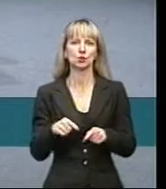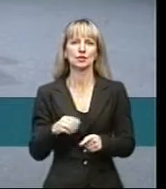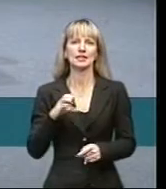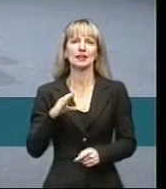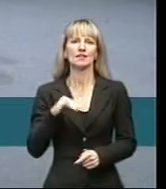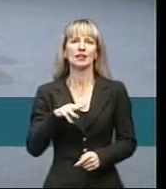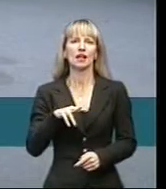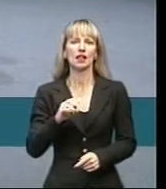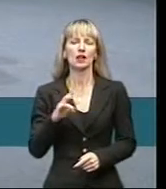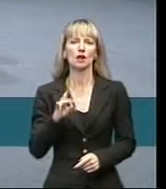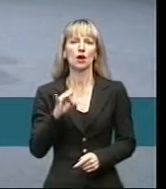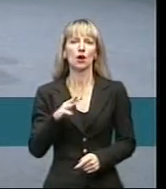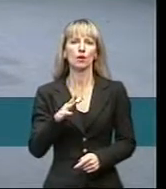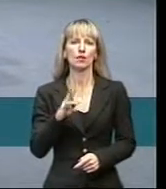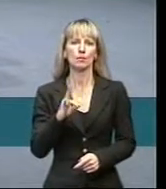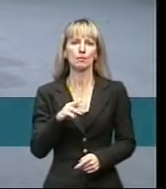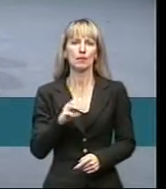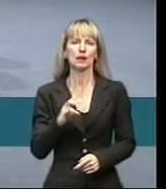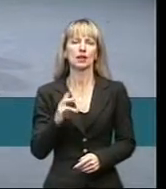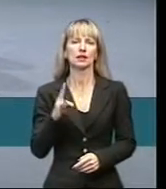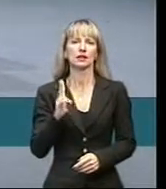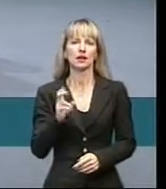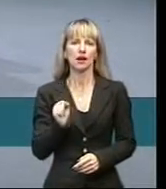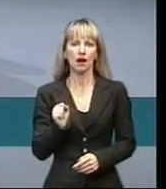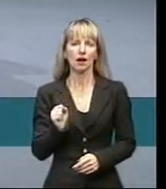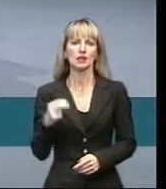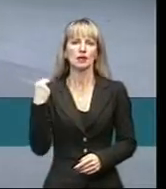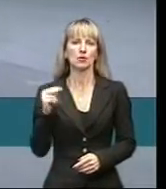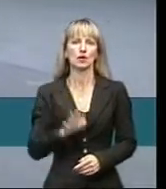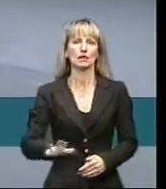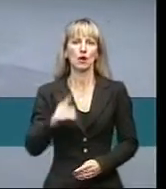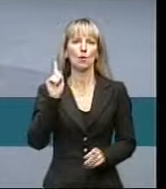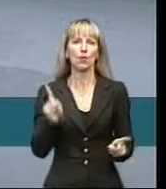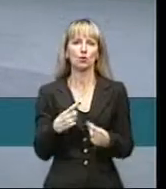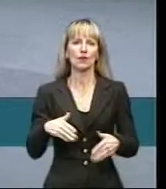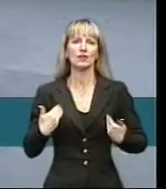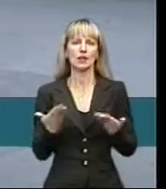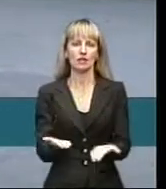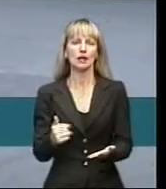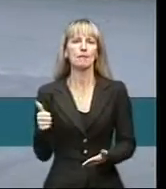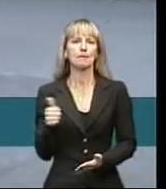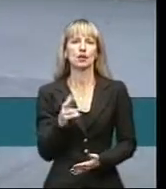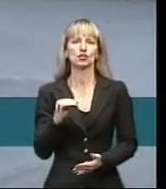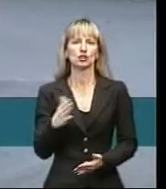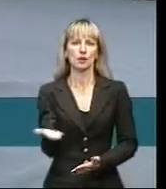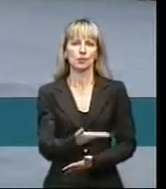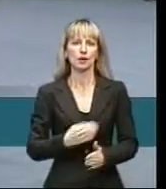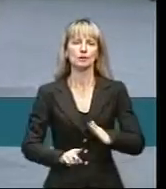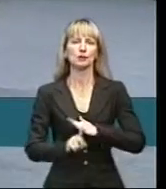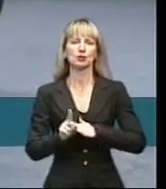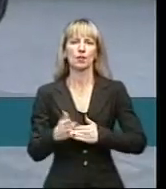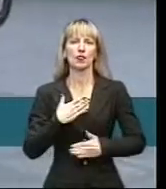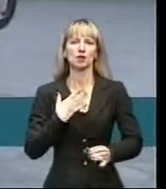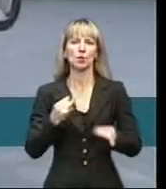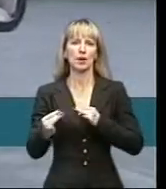наукова співробітниця Запорізького краєзнавчого музею. Вітаю вас, пані Світлано. Перш ніж ми розпочнемо нашу бесіду,